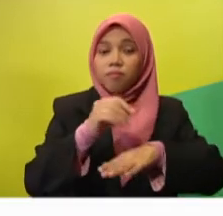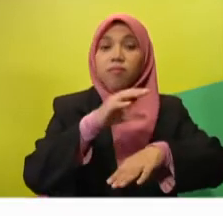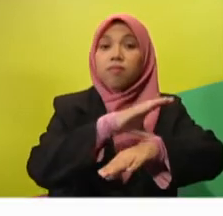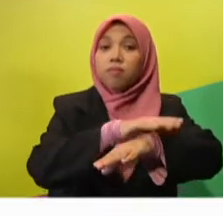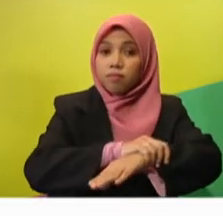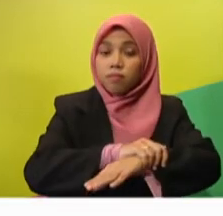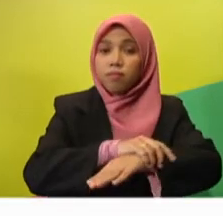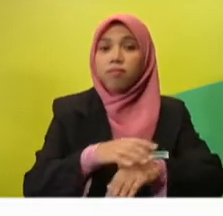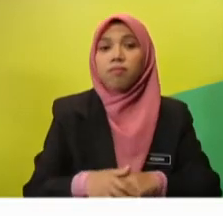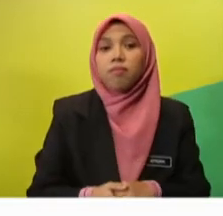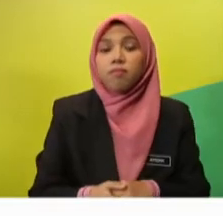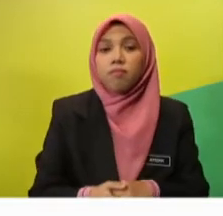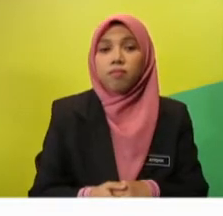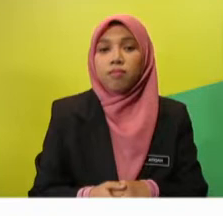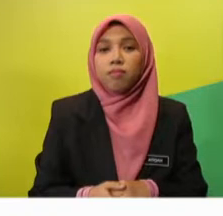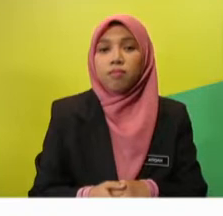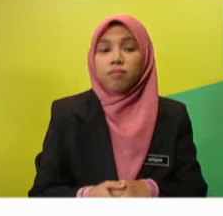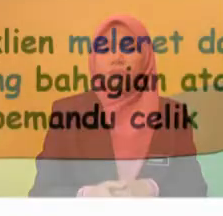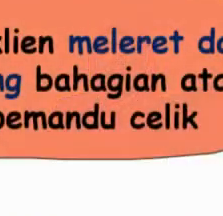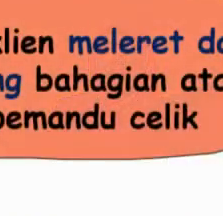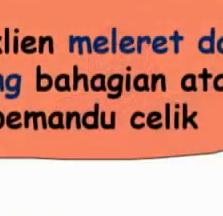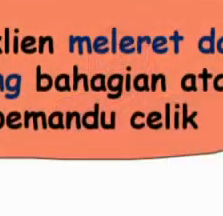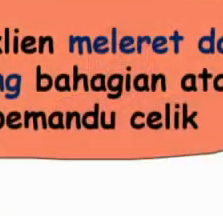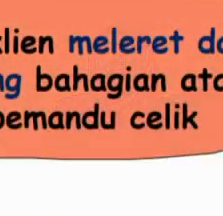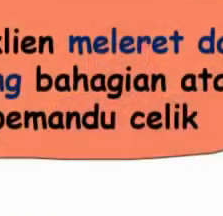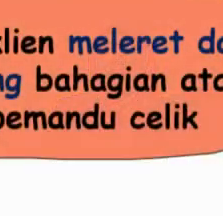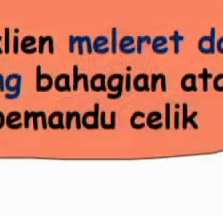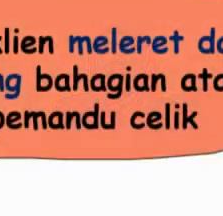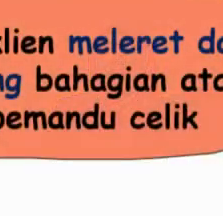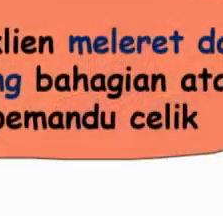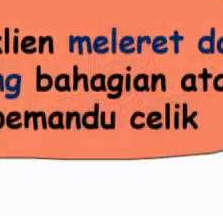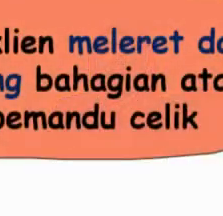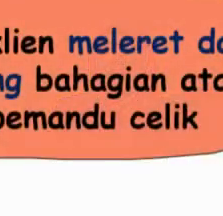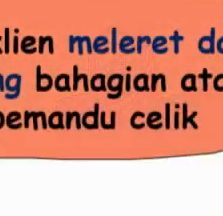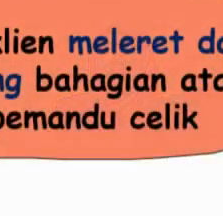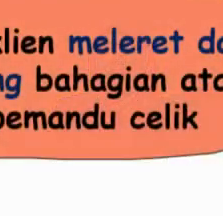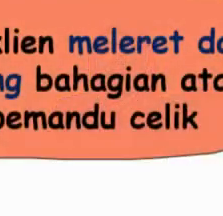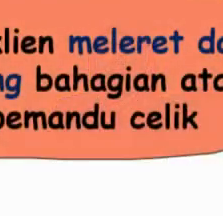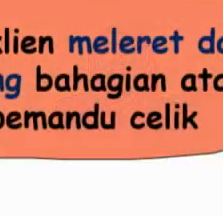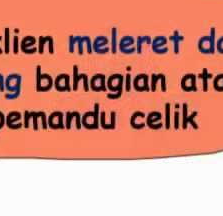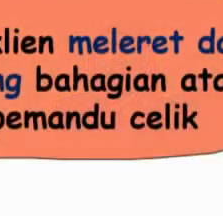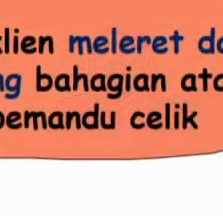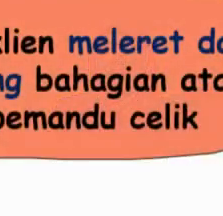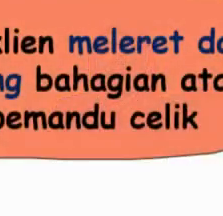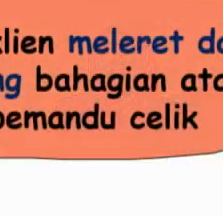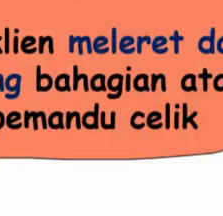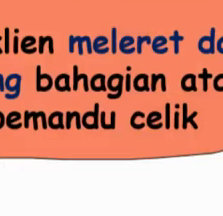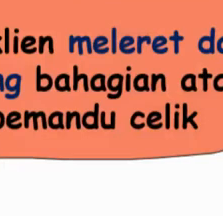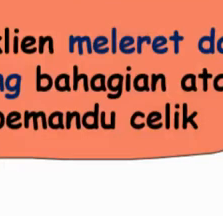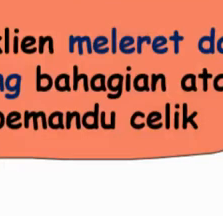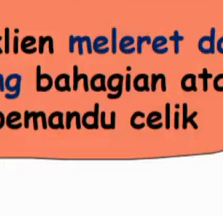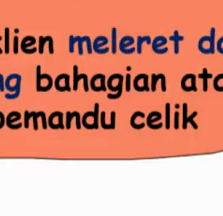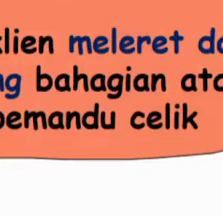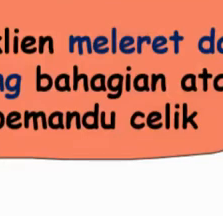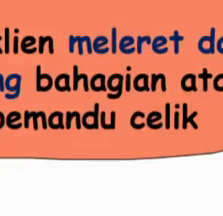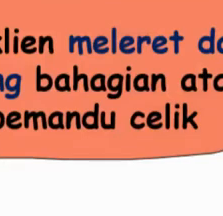berlaku dengan belakang tapak tangan pemandu celik menyentuh belakang tapak tangan klien. Okey, dalam topik kita hari